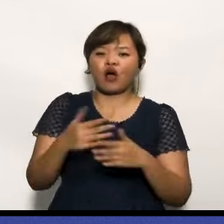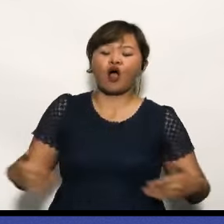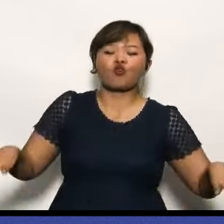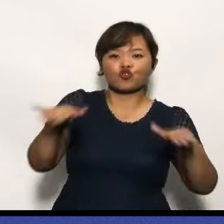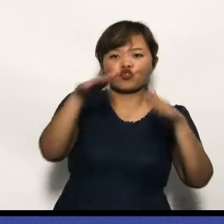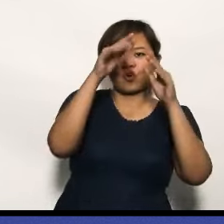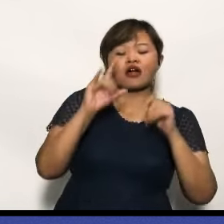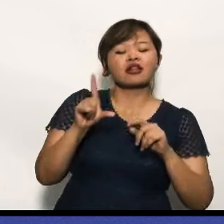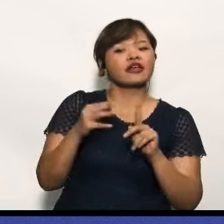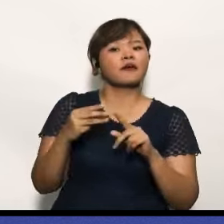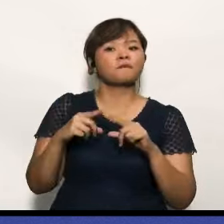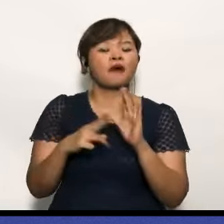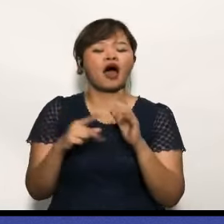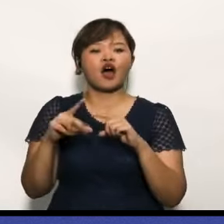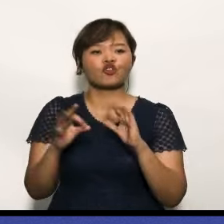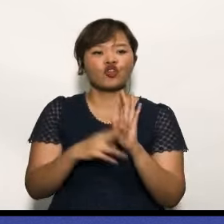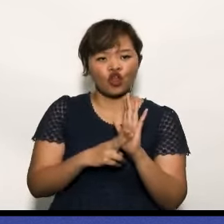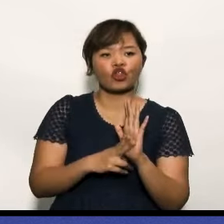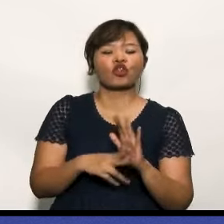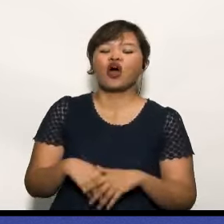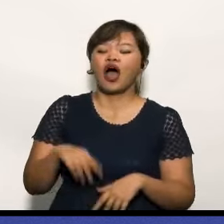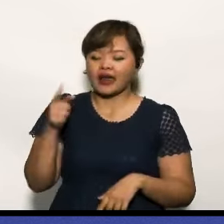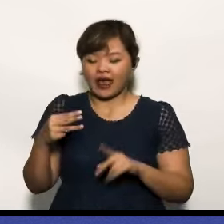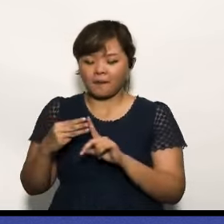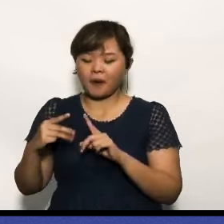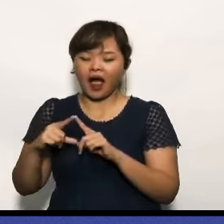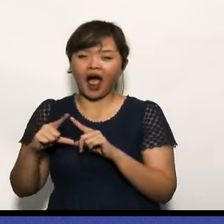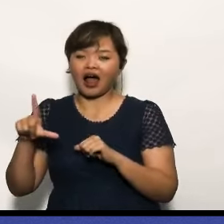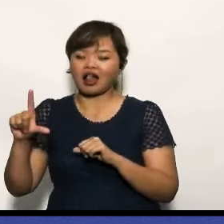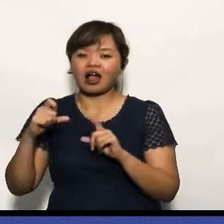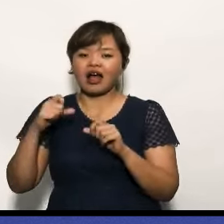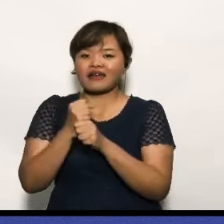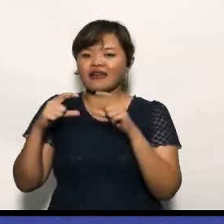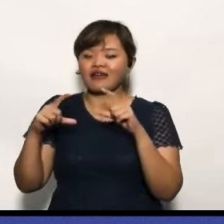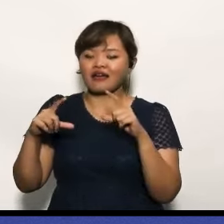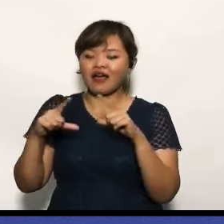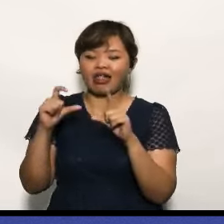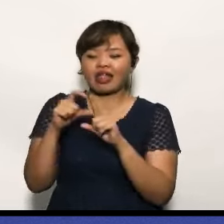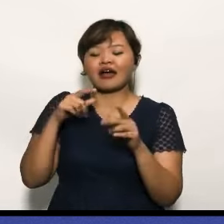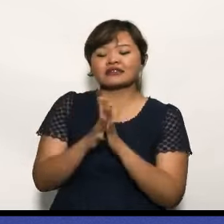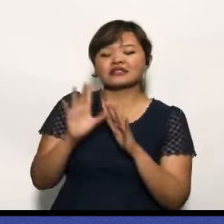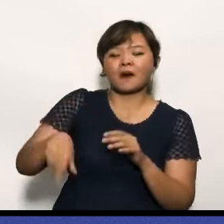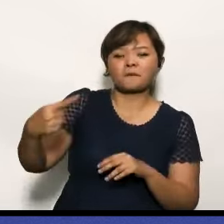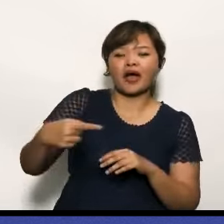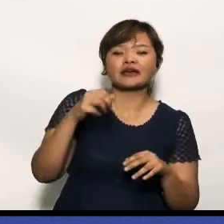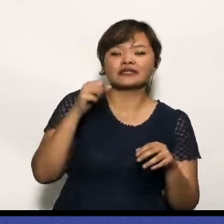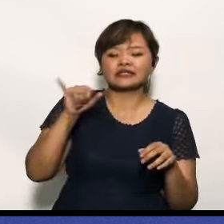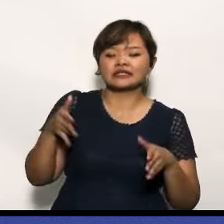sebelah matahari terbit. Mulai dari Baal Gad di kaki gunung Hermon, sampai ke jalan yang menuju ke